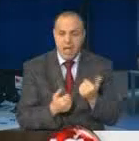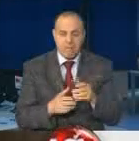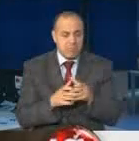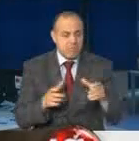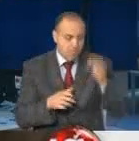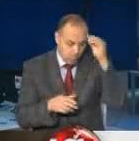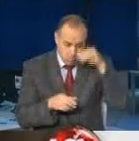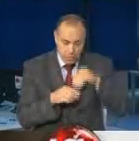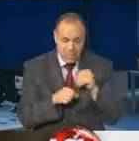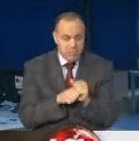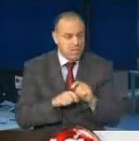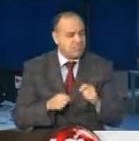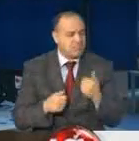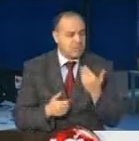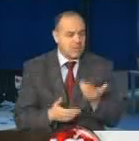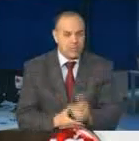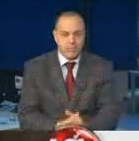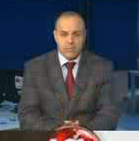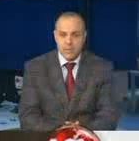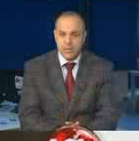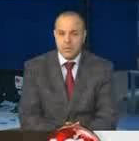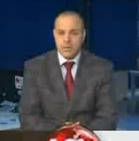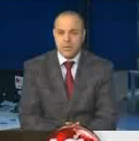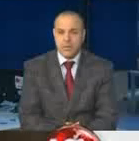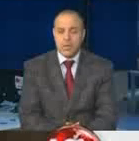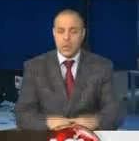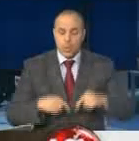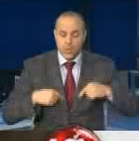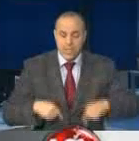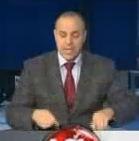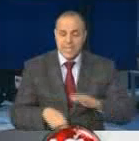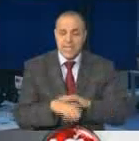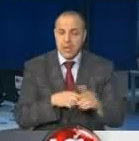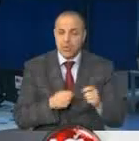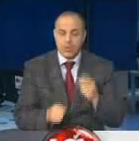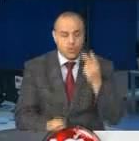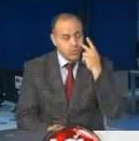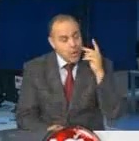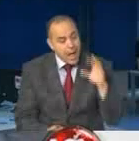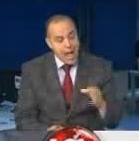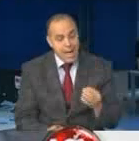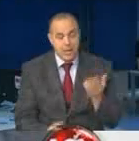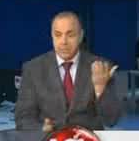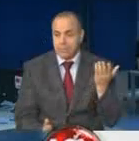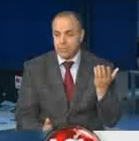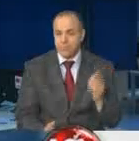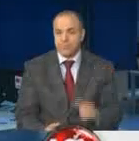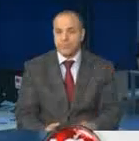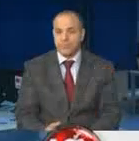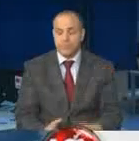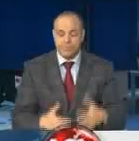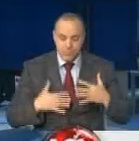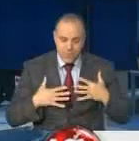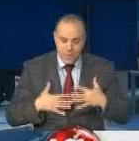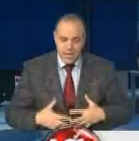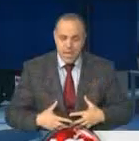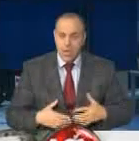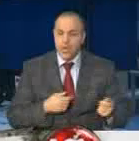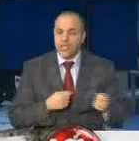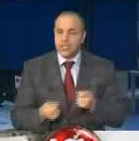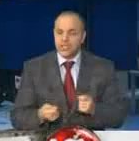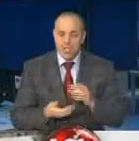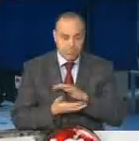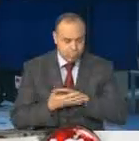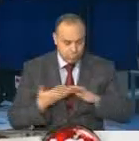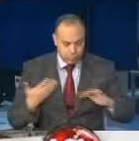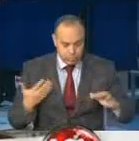التصنيع داخل المصانع نتاعنا مع وزارة الصناعة والتجارة حاليا باش نشوفوا حل المعضلة. صناعة وتجارة